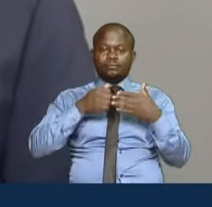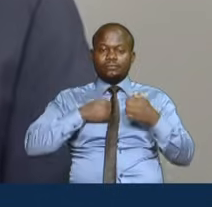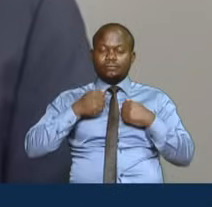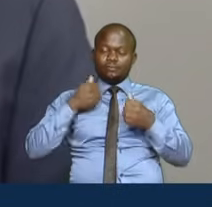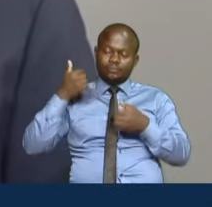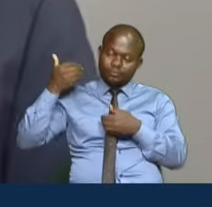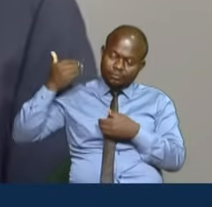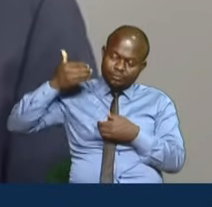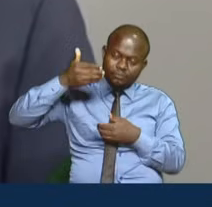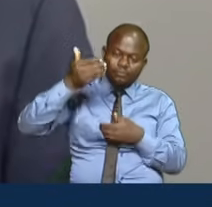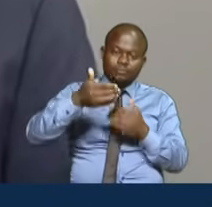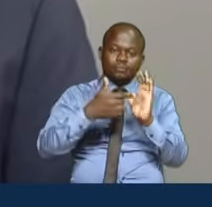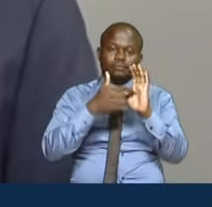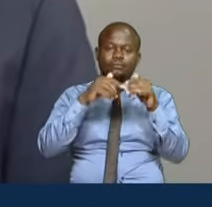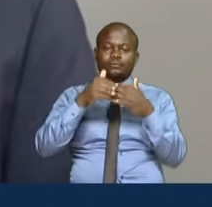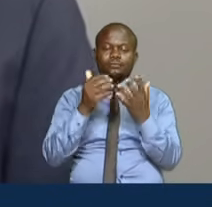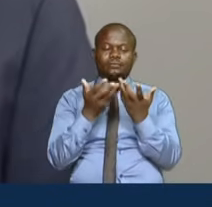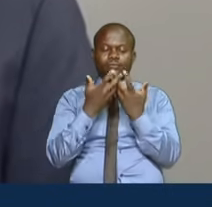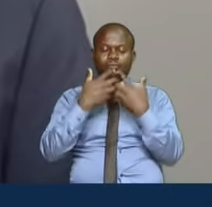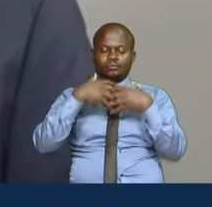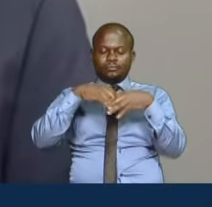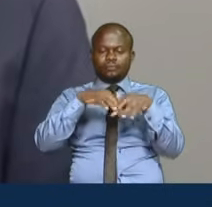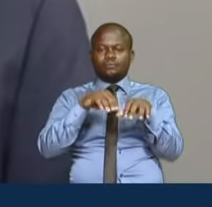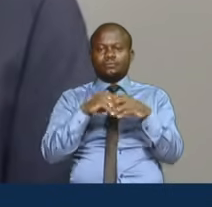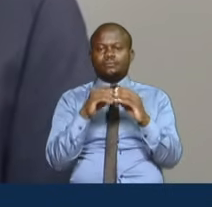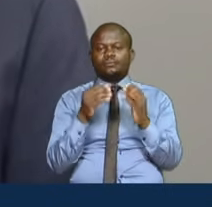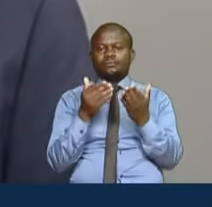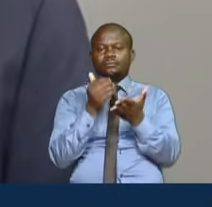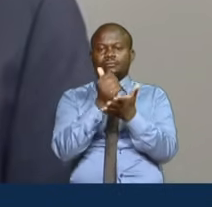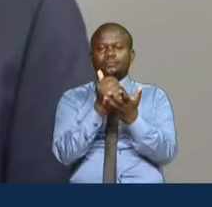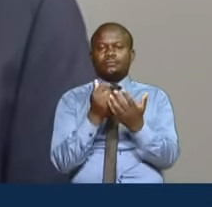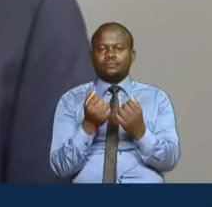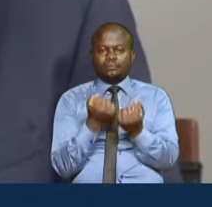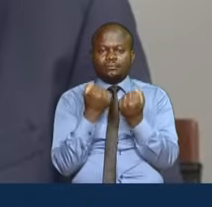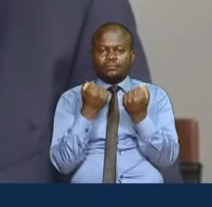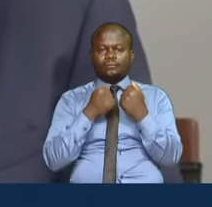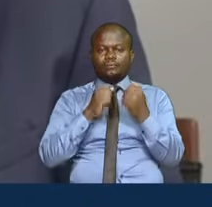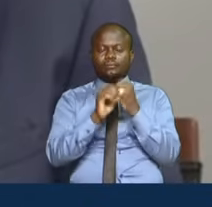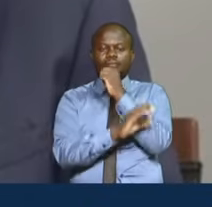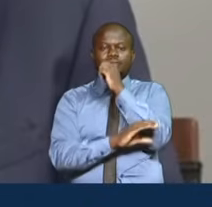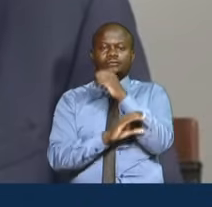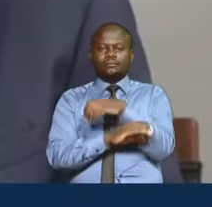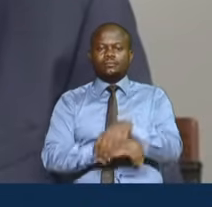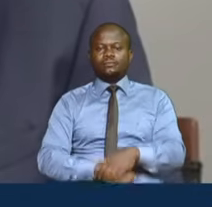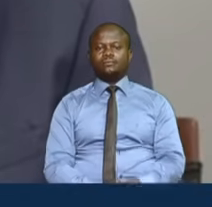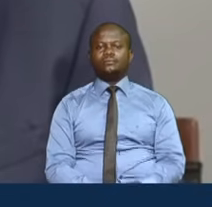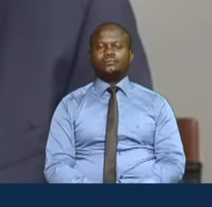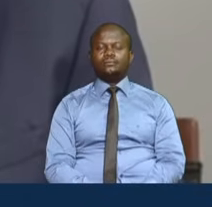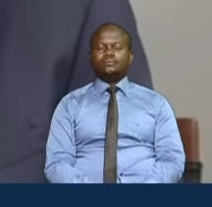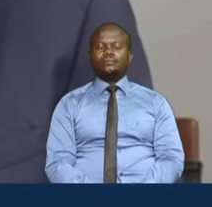ishize, ahagaragaza ko umwe n'ubwiyunge bw'abaye izingiro ry'ubudaheranwa ku gihugu.